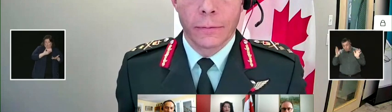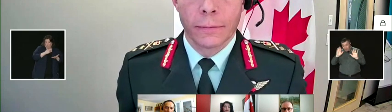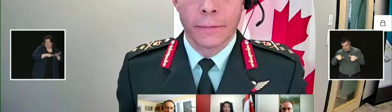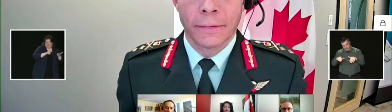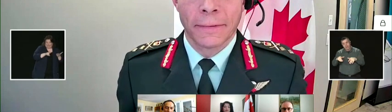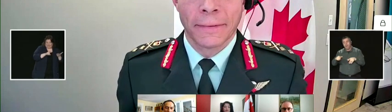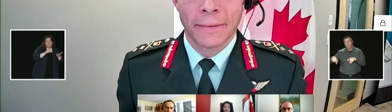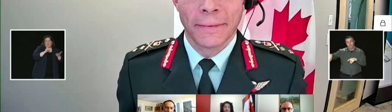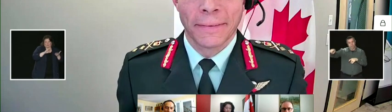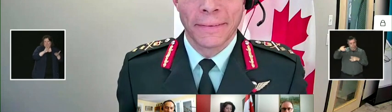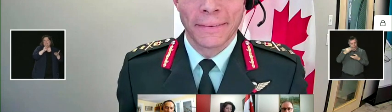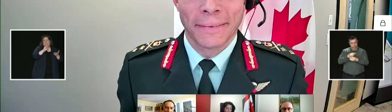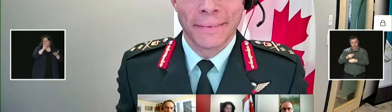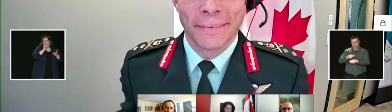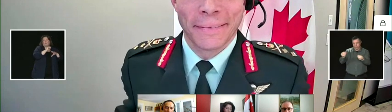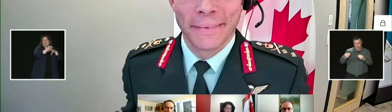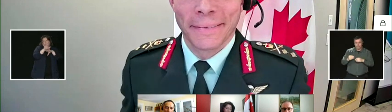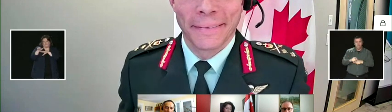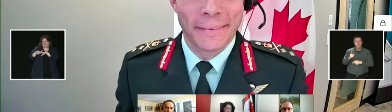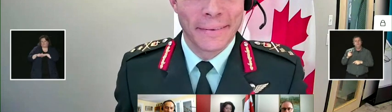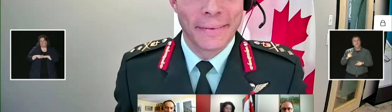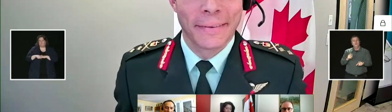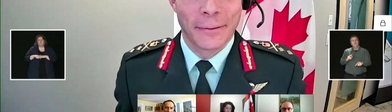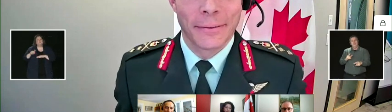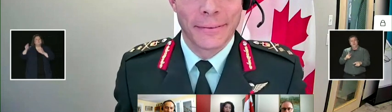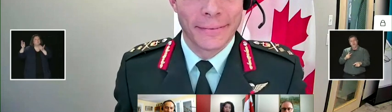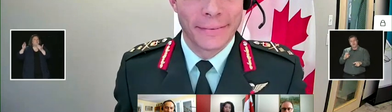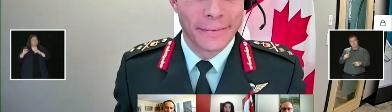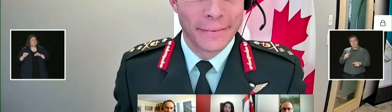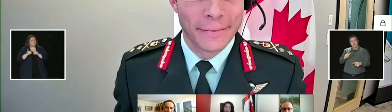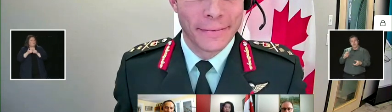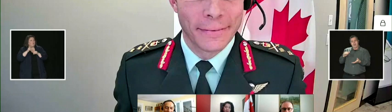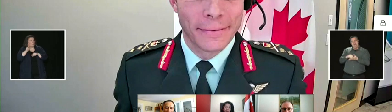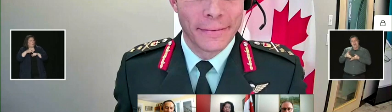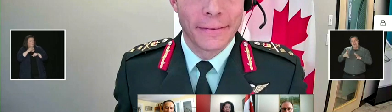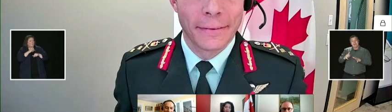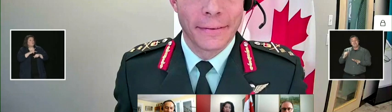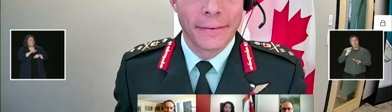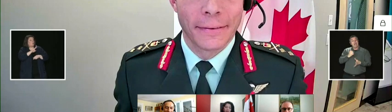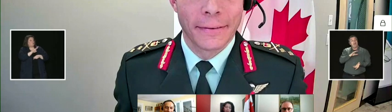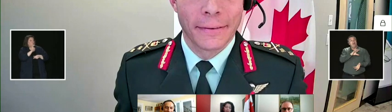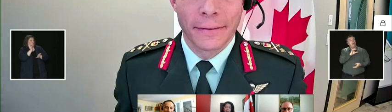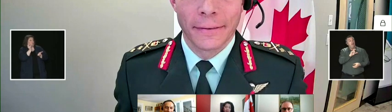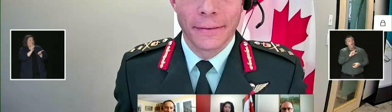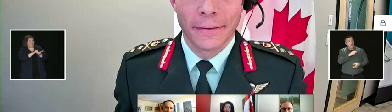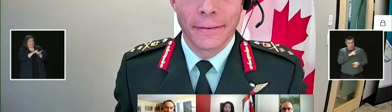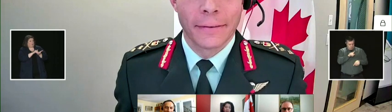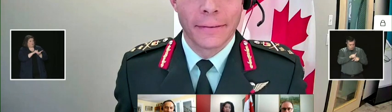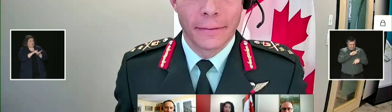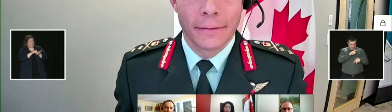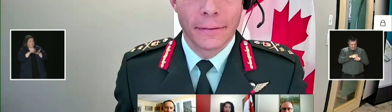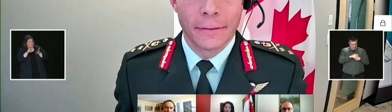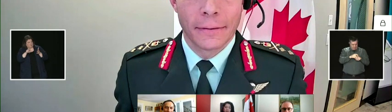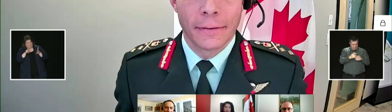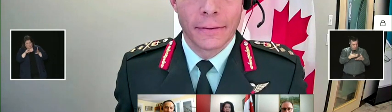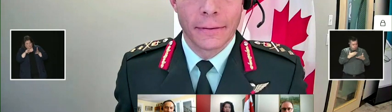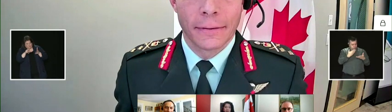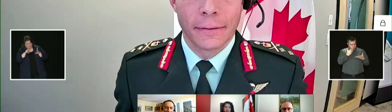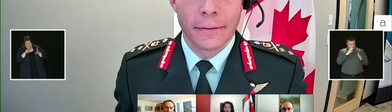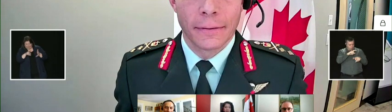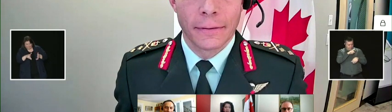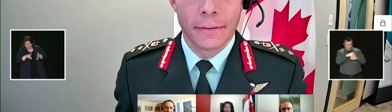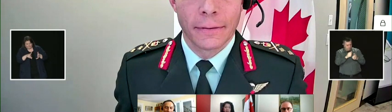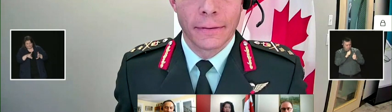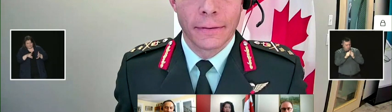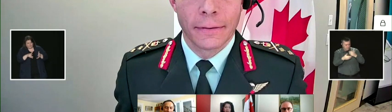péremption. OK. Et les 200 autres 1000 qui sont arrivés hier, est-ce que eux aussi ont une date